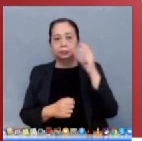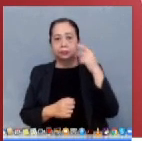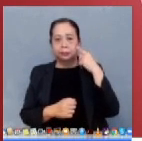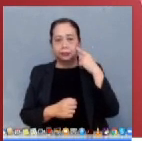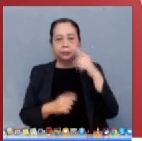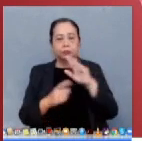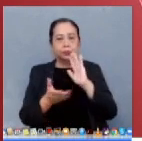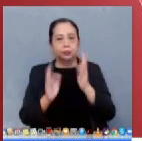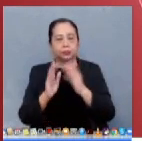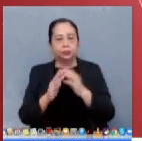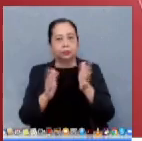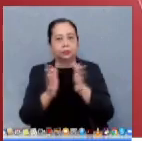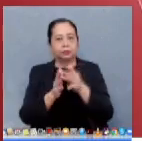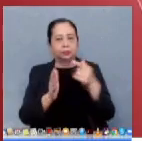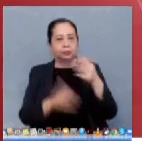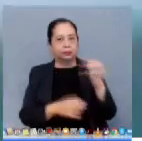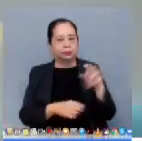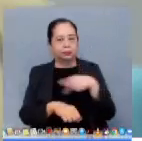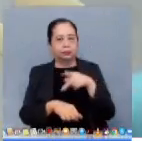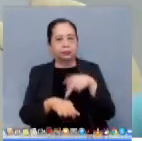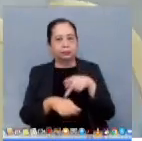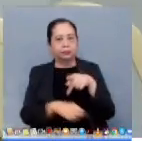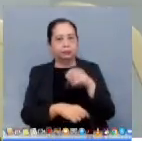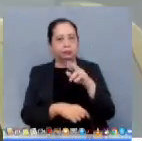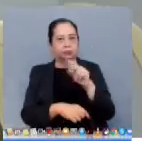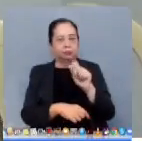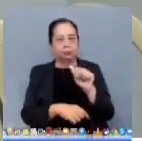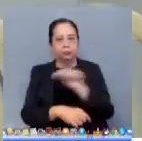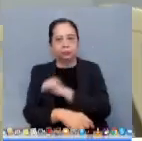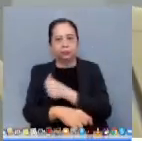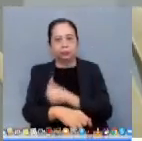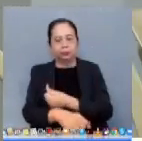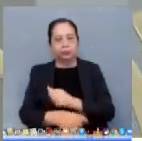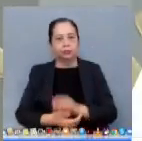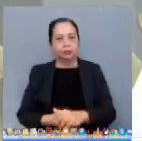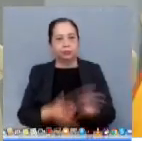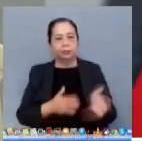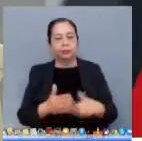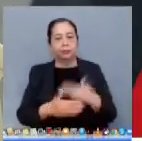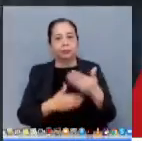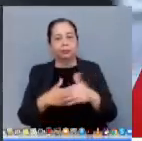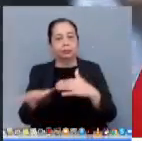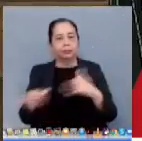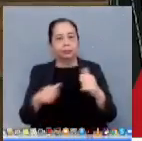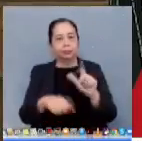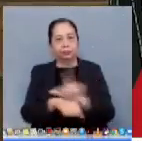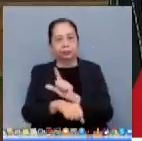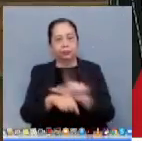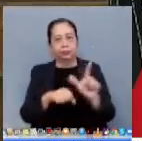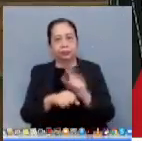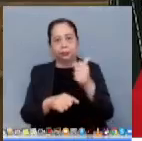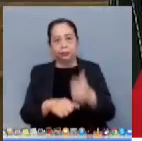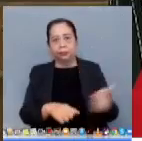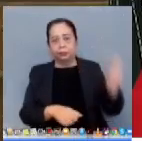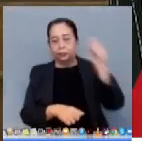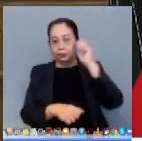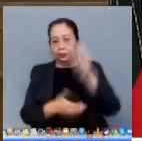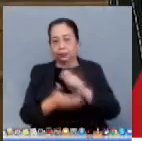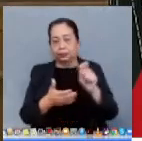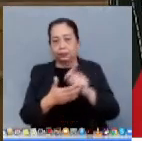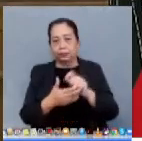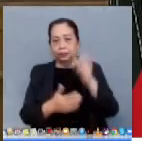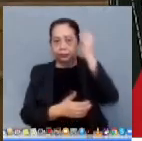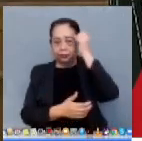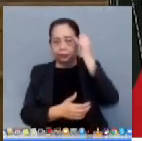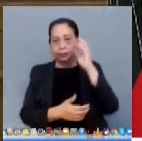General Manager ng Philippine Ports Authority. Samantala, si outgoing Labor Secretary Silvestre Bello III magsisilbi naman bilang